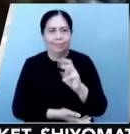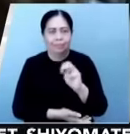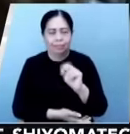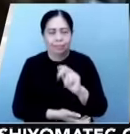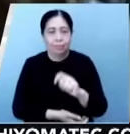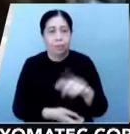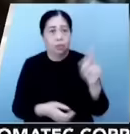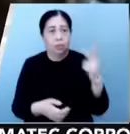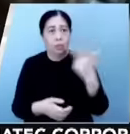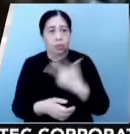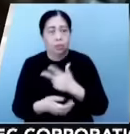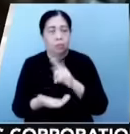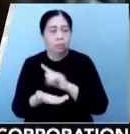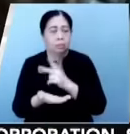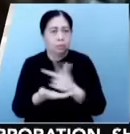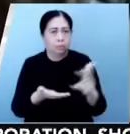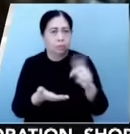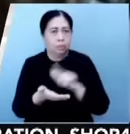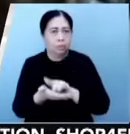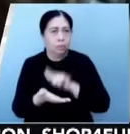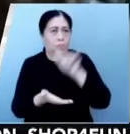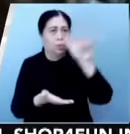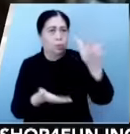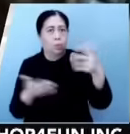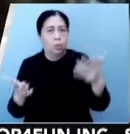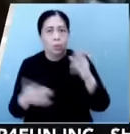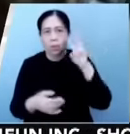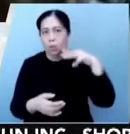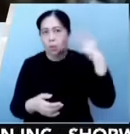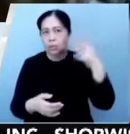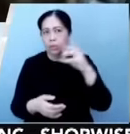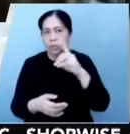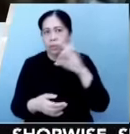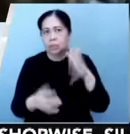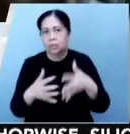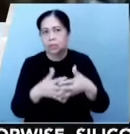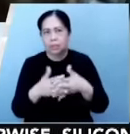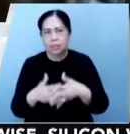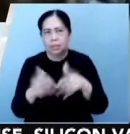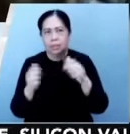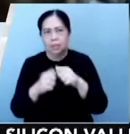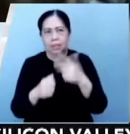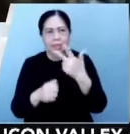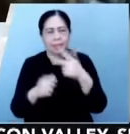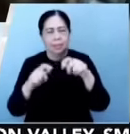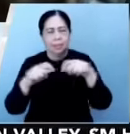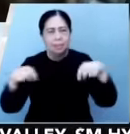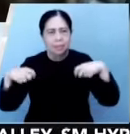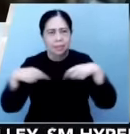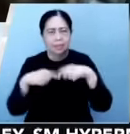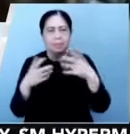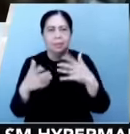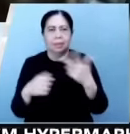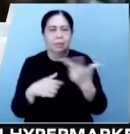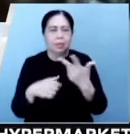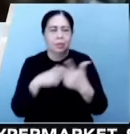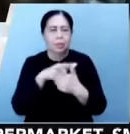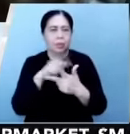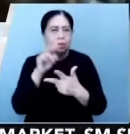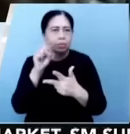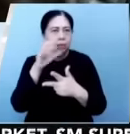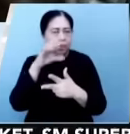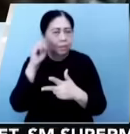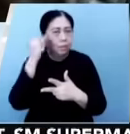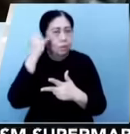Pangulong Bongbong Marcos sa Washington, D.C. sa Amerika para sa isang trilateral leaders meeting sa pagitan nila ni U.S. President Joe Biden